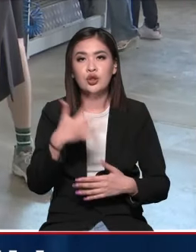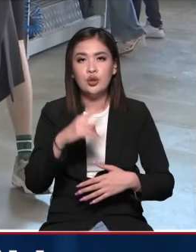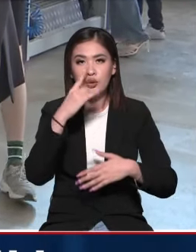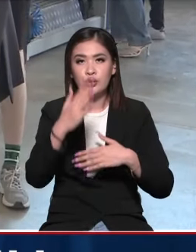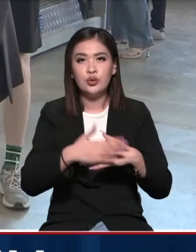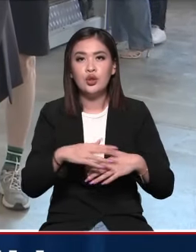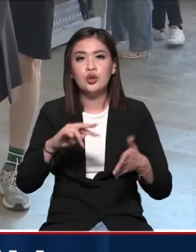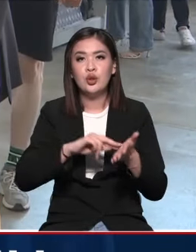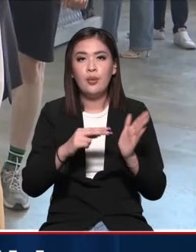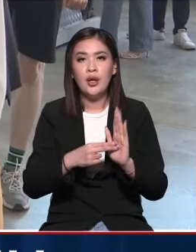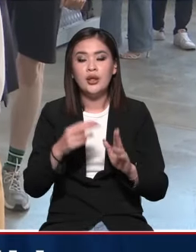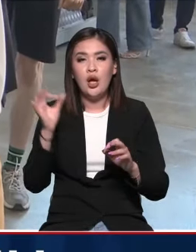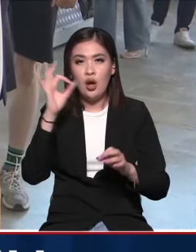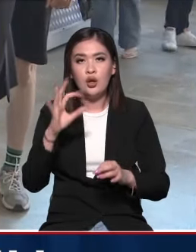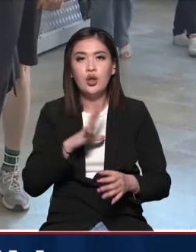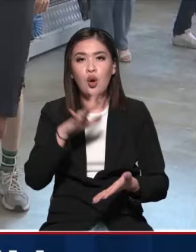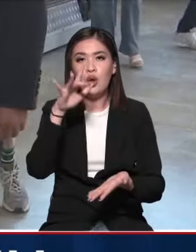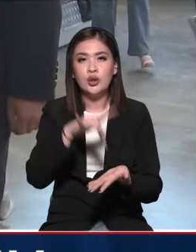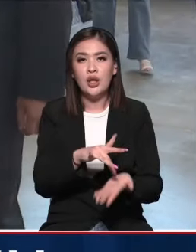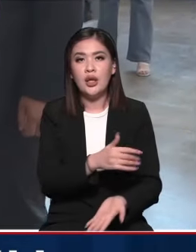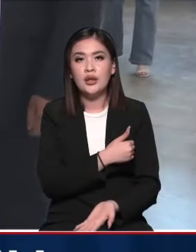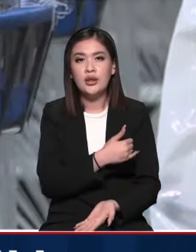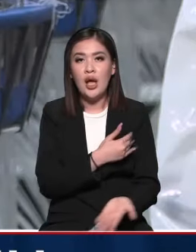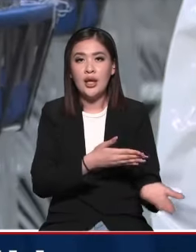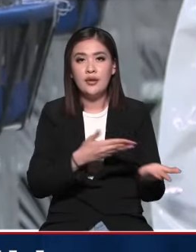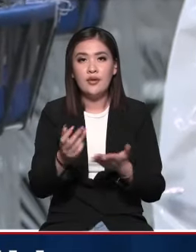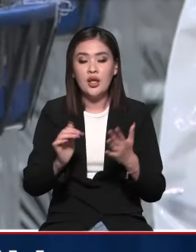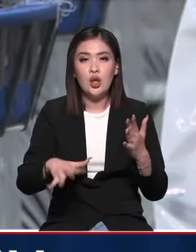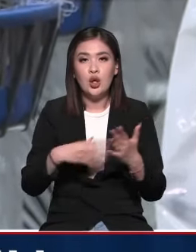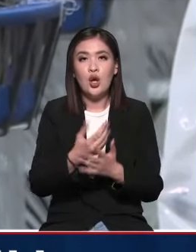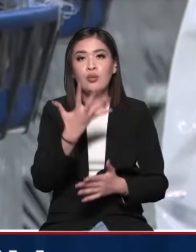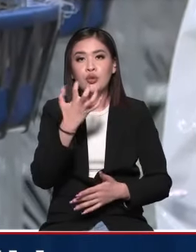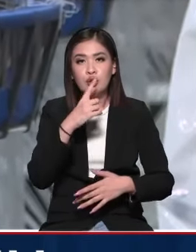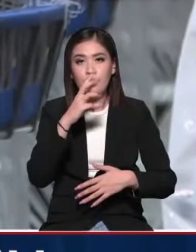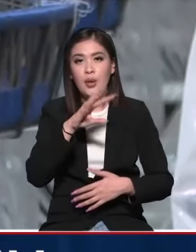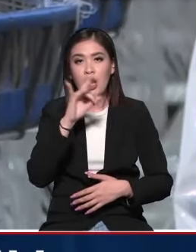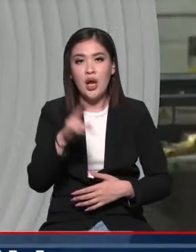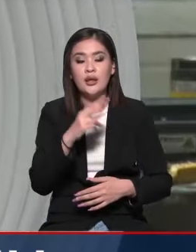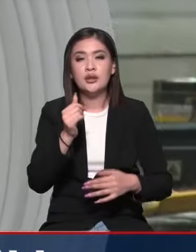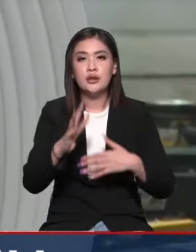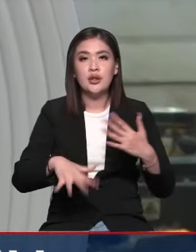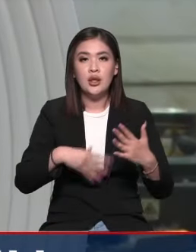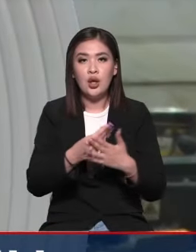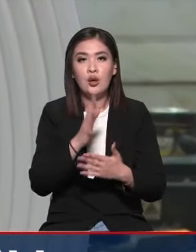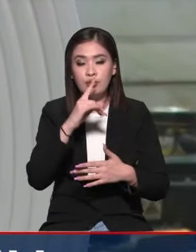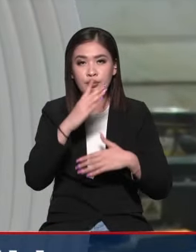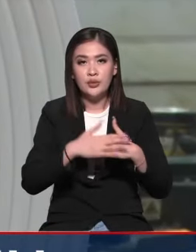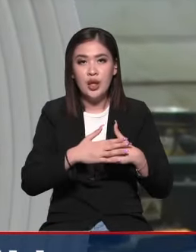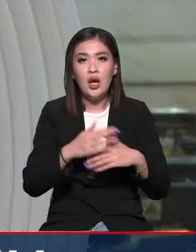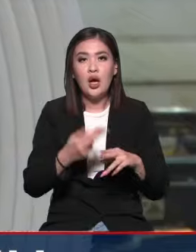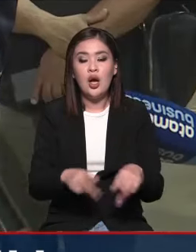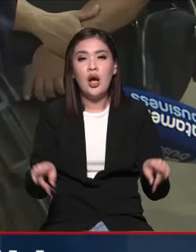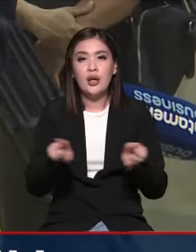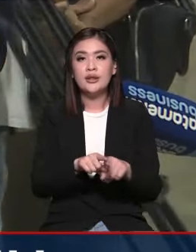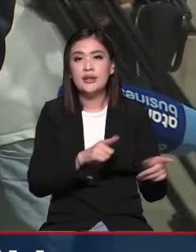әрі жобаны жүзеге асыратын орталық болмақ. Ал тартылатын инвестиция көлемі 500 миллиард теңгеге жуық. Сондай-ақ өндіріс